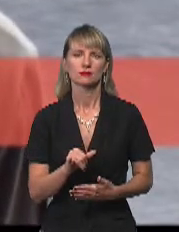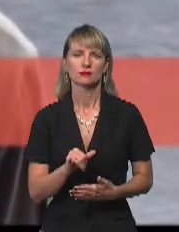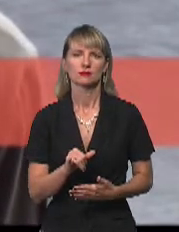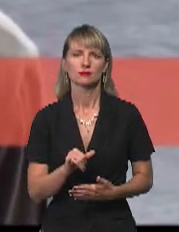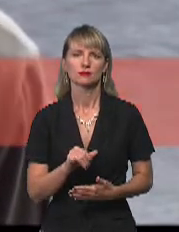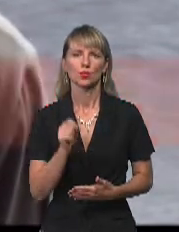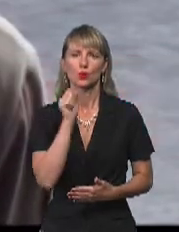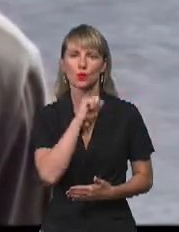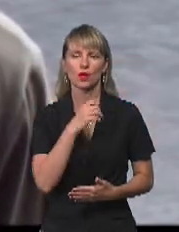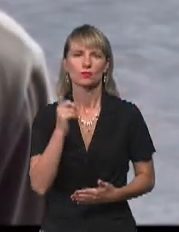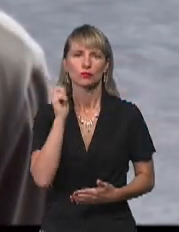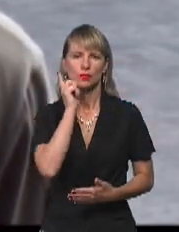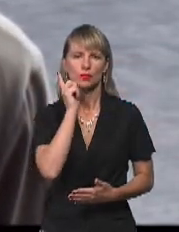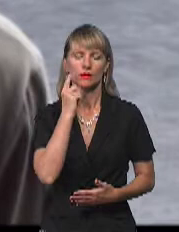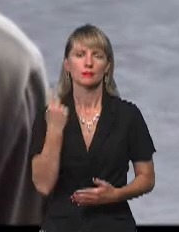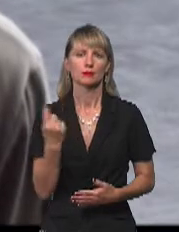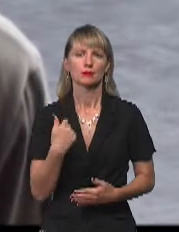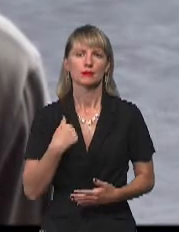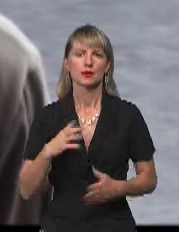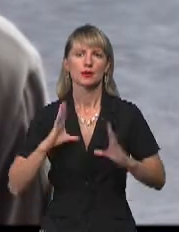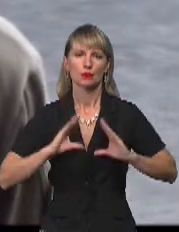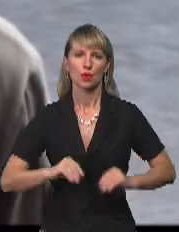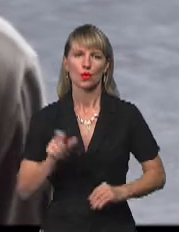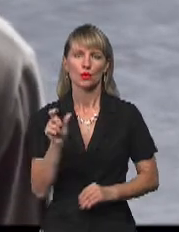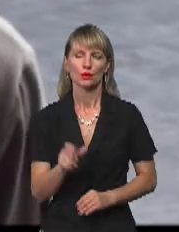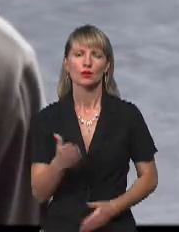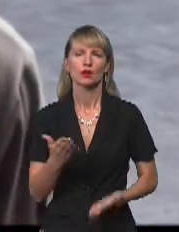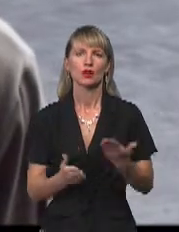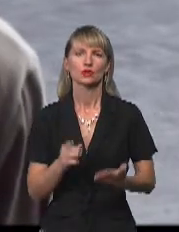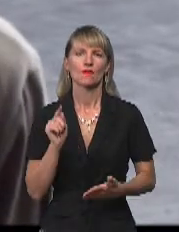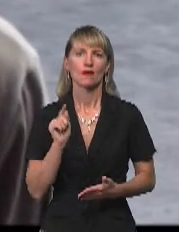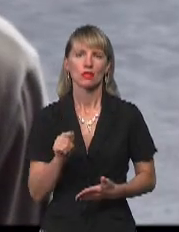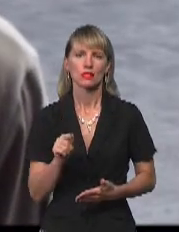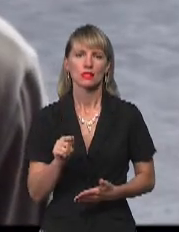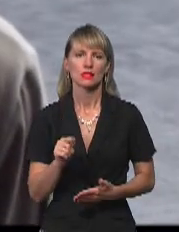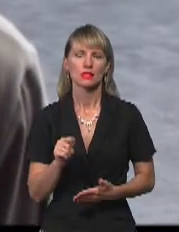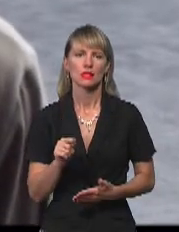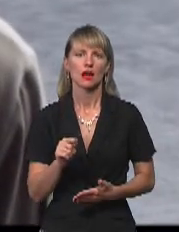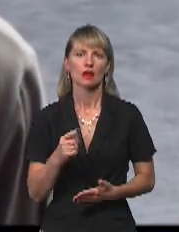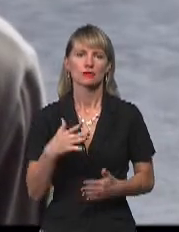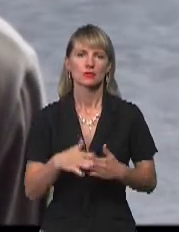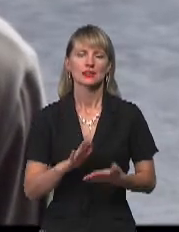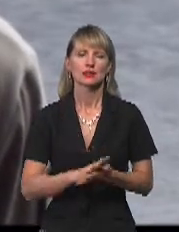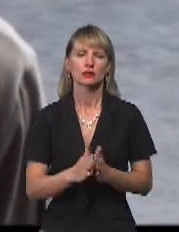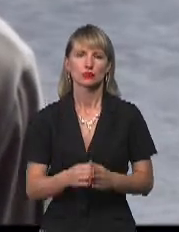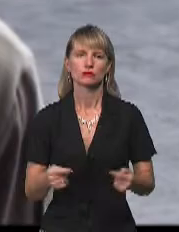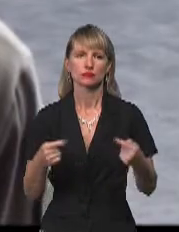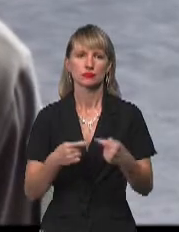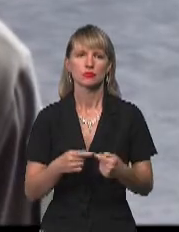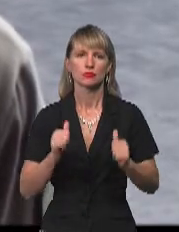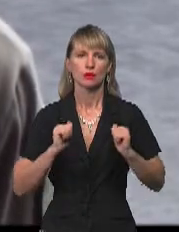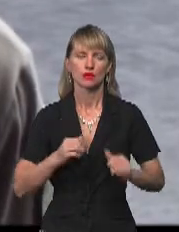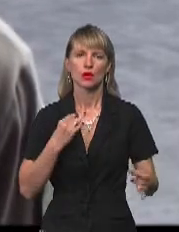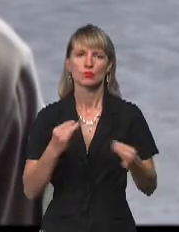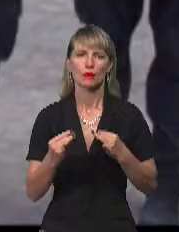вкрали телефон. Тобто, по-перше, ми заспокоїмо людину, якщо вона у стресовій ситуації, ми чітко та спокійно з нею